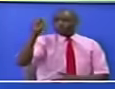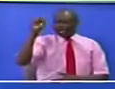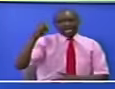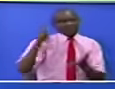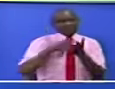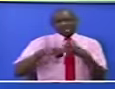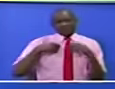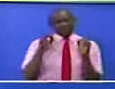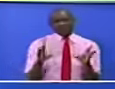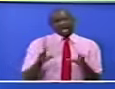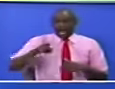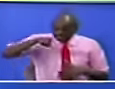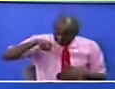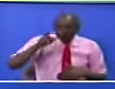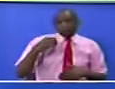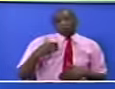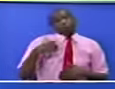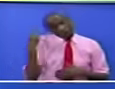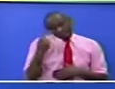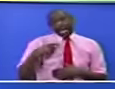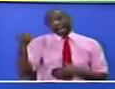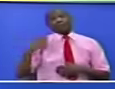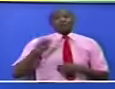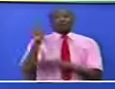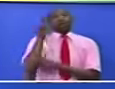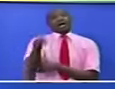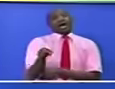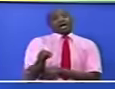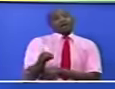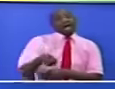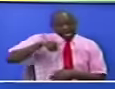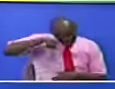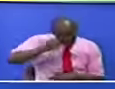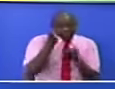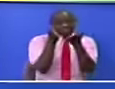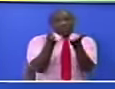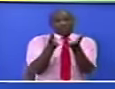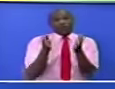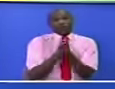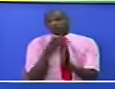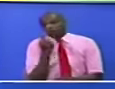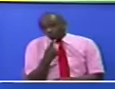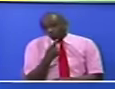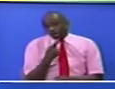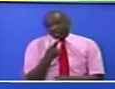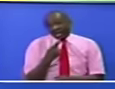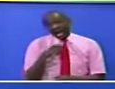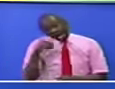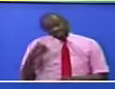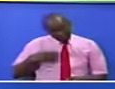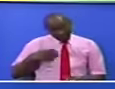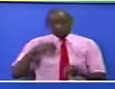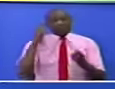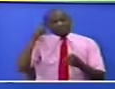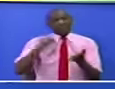ametukosea. Yeye ni victim of circumstances. Alijikuta akiwa akishikwa kama mmoja wa wale